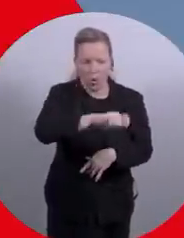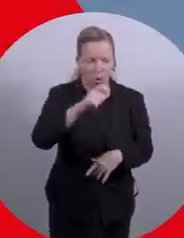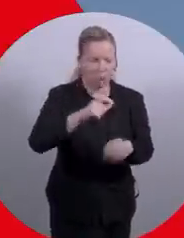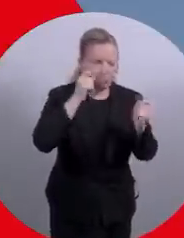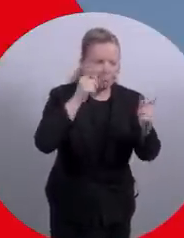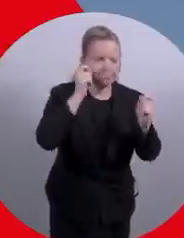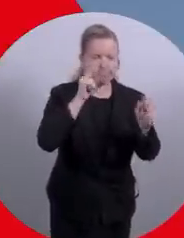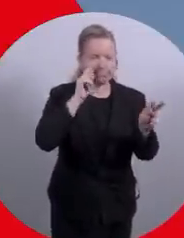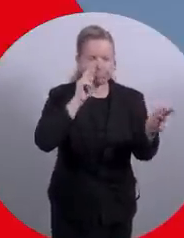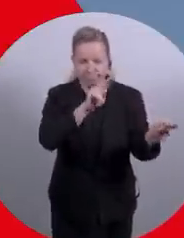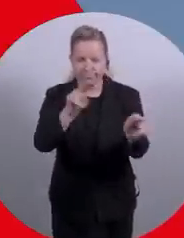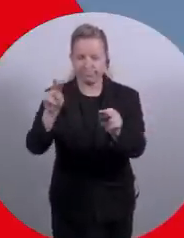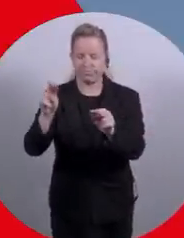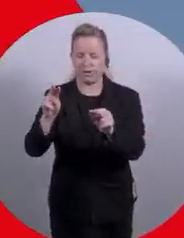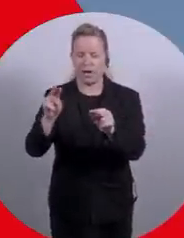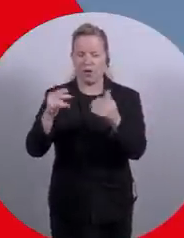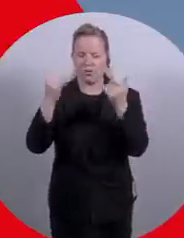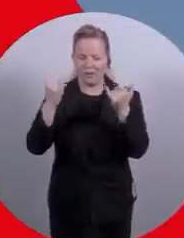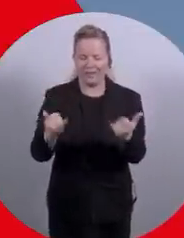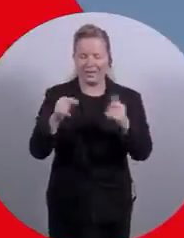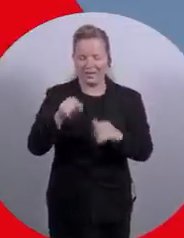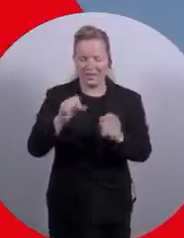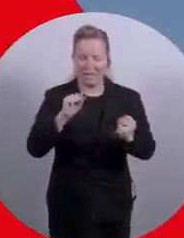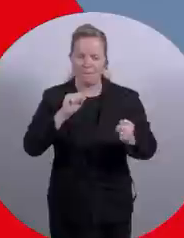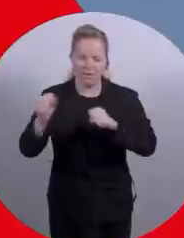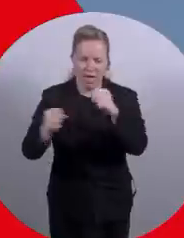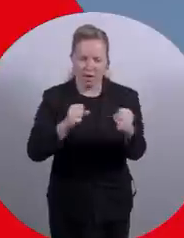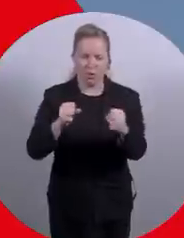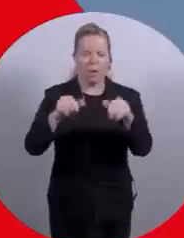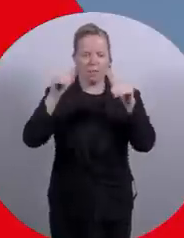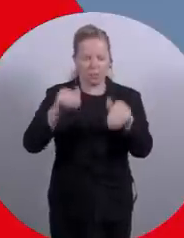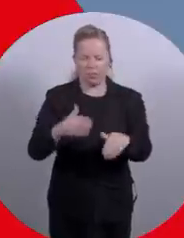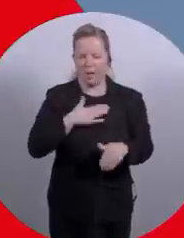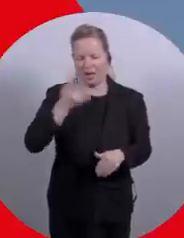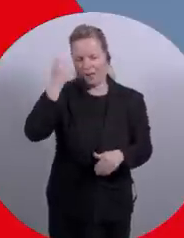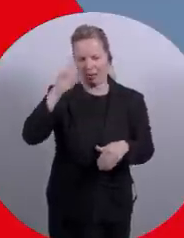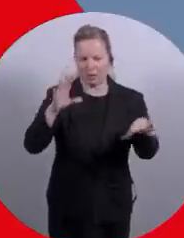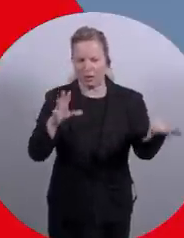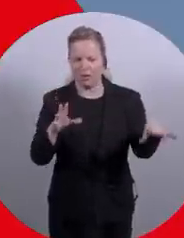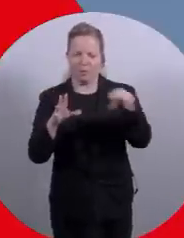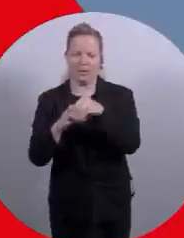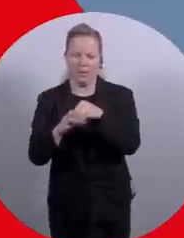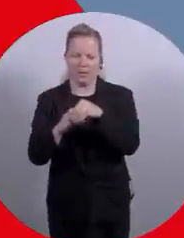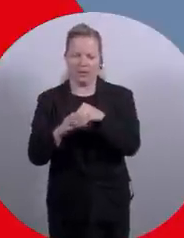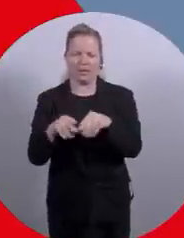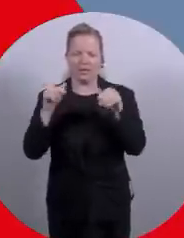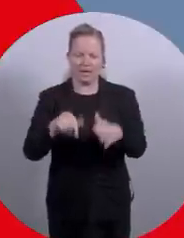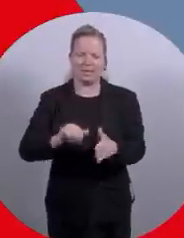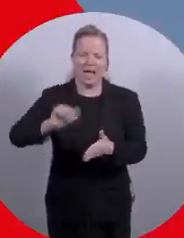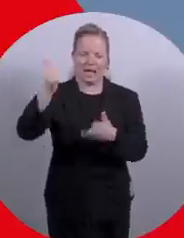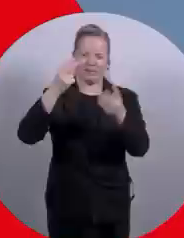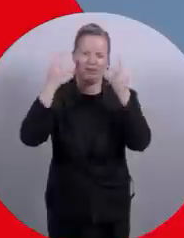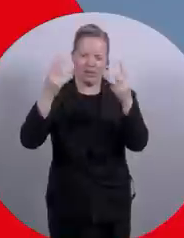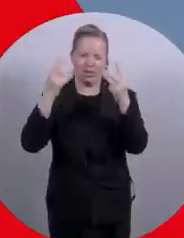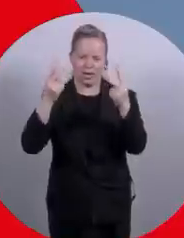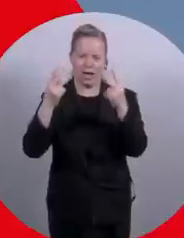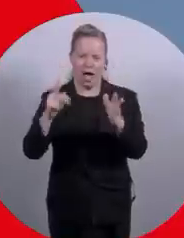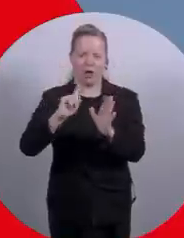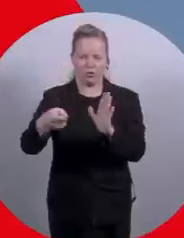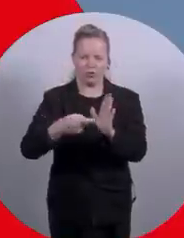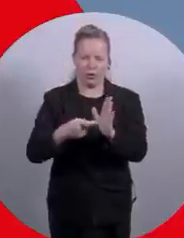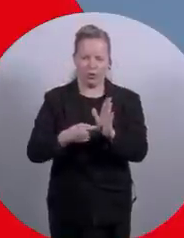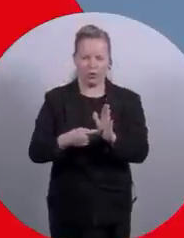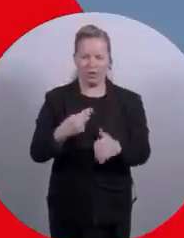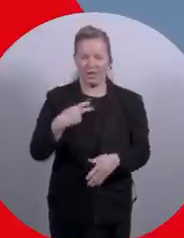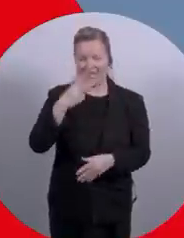und diese Bewegung gilt meiner Meinung nach mitzunehmen das ist die zentrale Herausforderung und die sehe des Potenzial in diesem